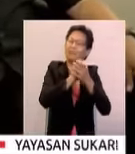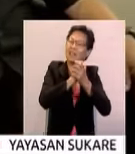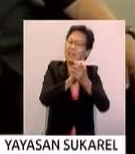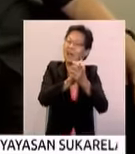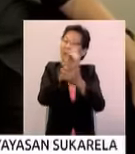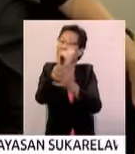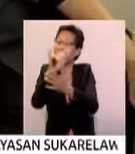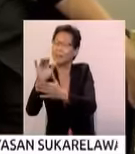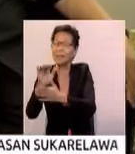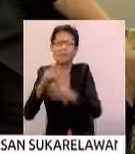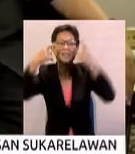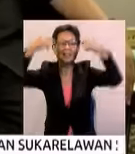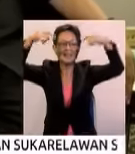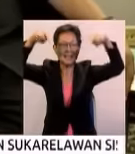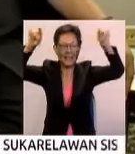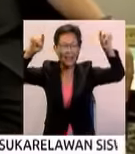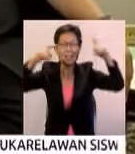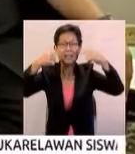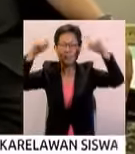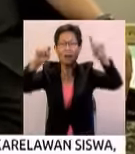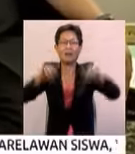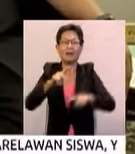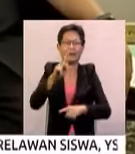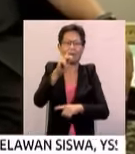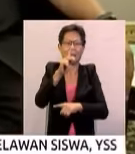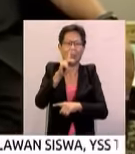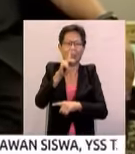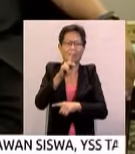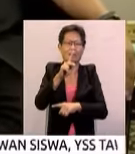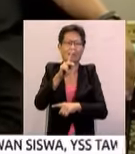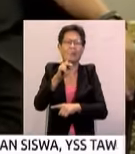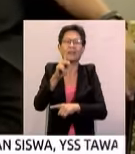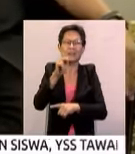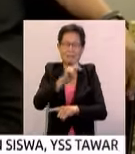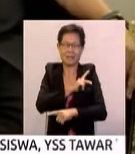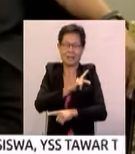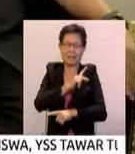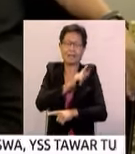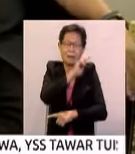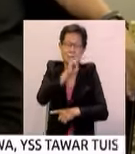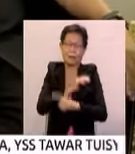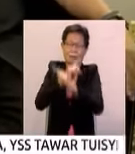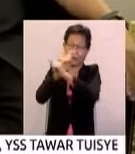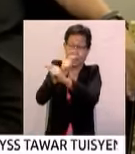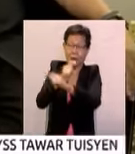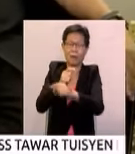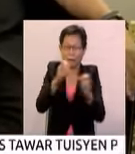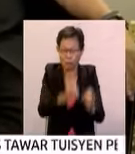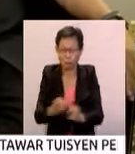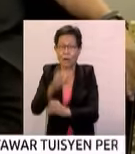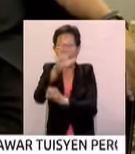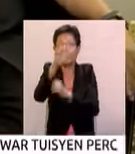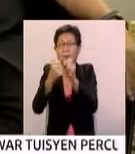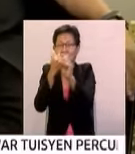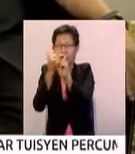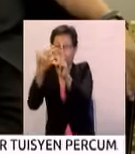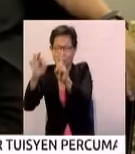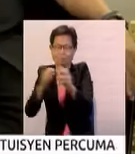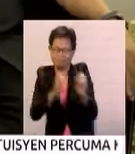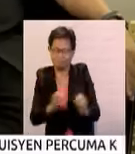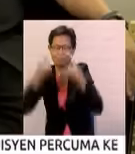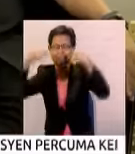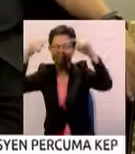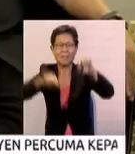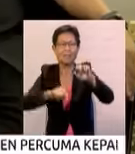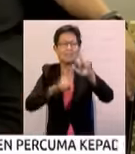atas kejayaan Kementerian Pertahanan menganjurkan 5 kali ini. 3.67 bilion itu